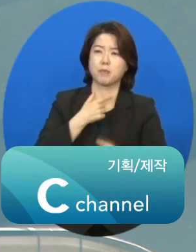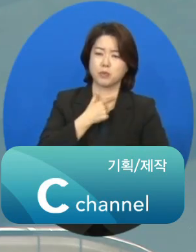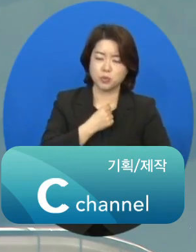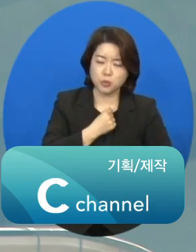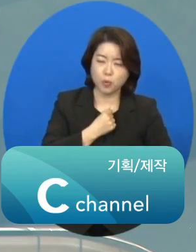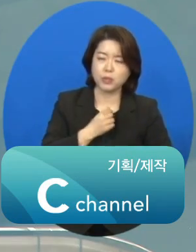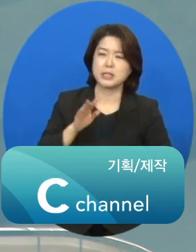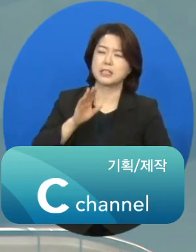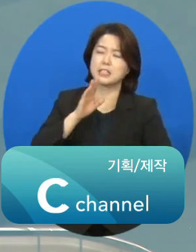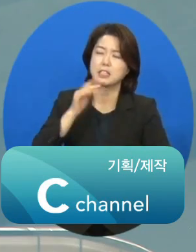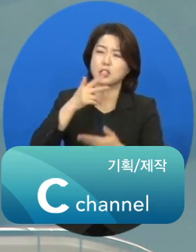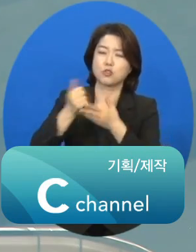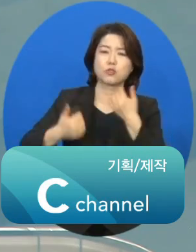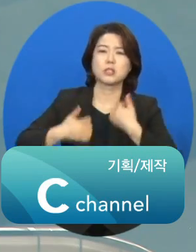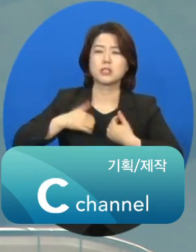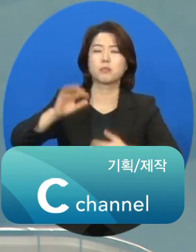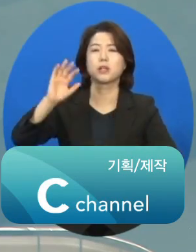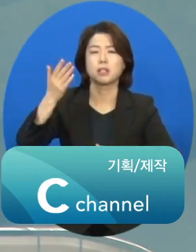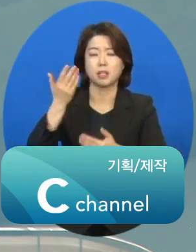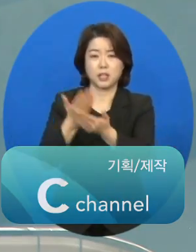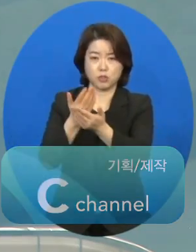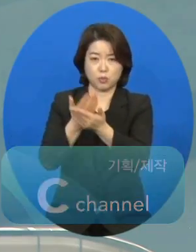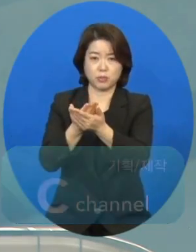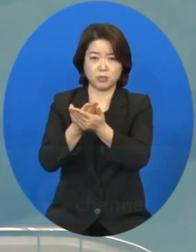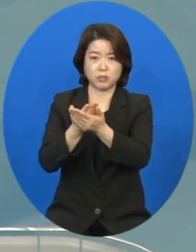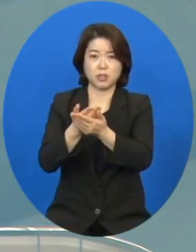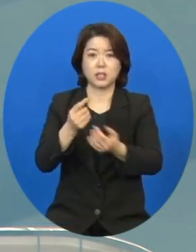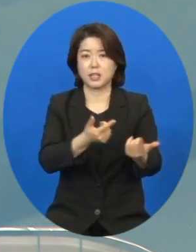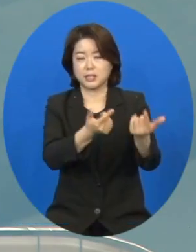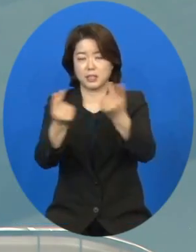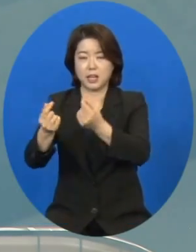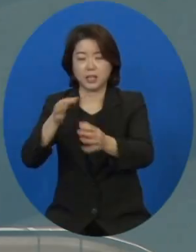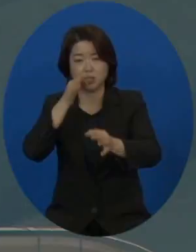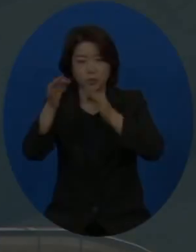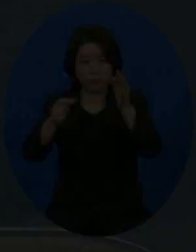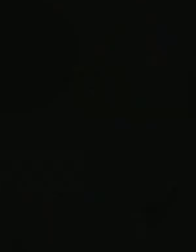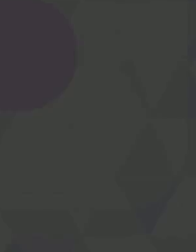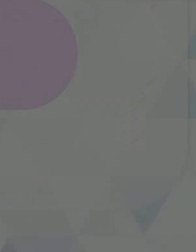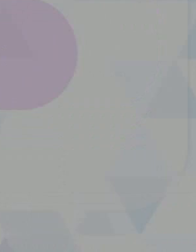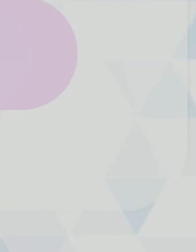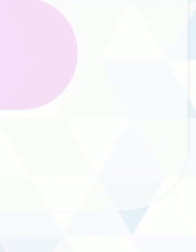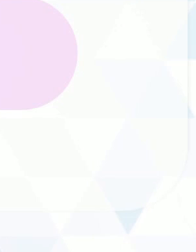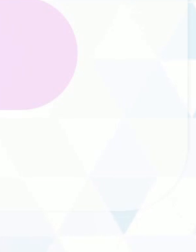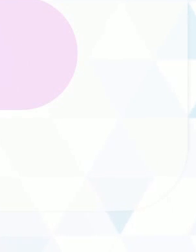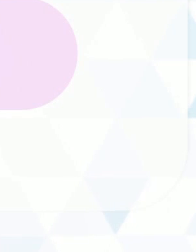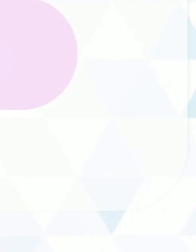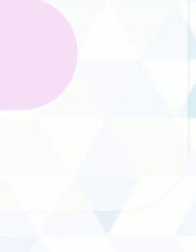진짜 주님이 기뻐하는 것이 되게 해주옵소서. 다 같이 통성으로 기도하겠습니다.